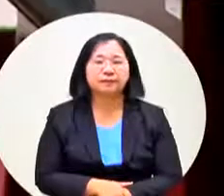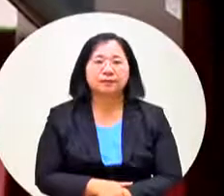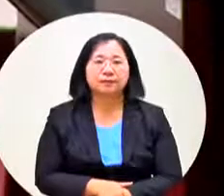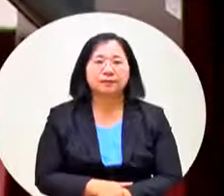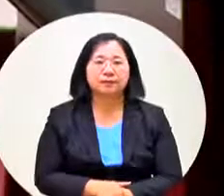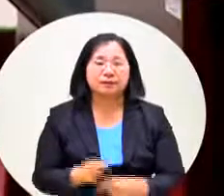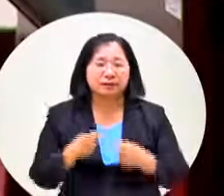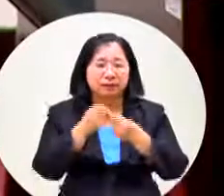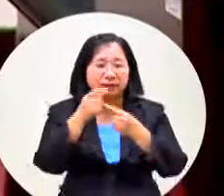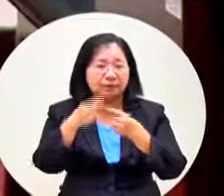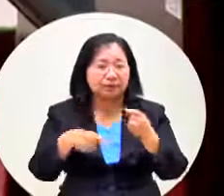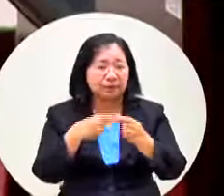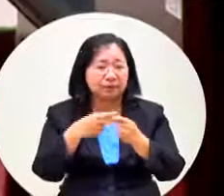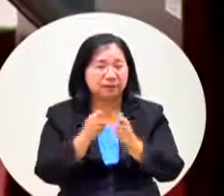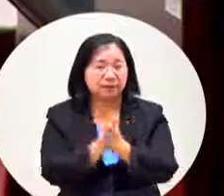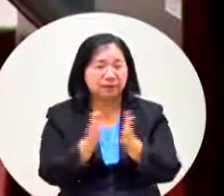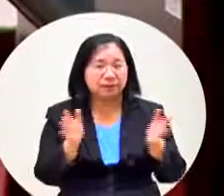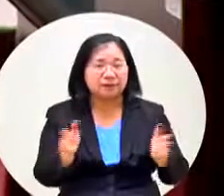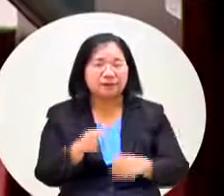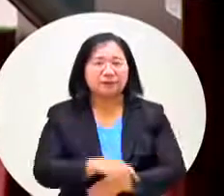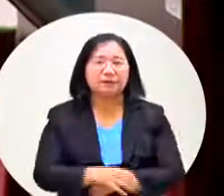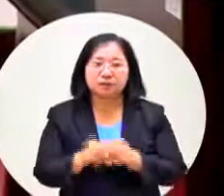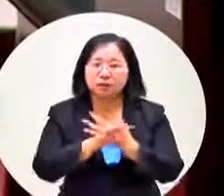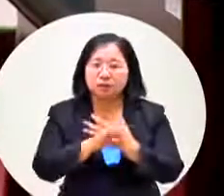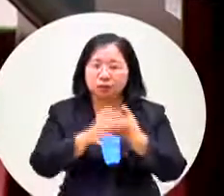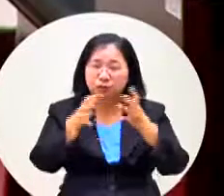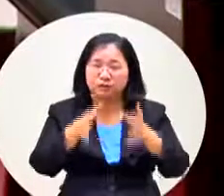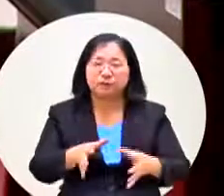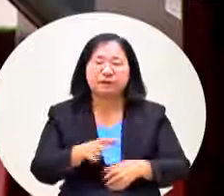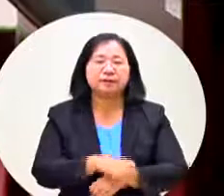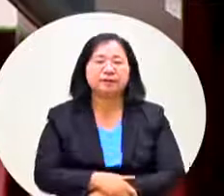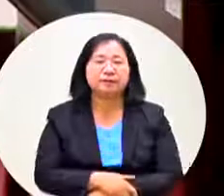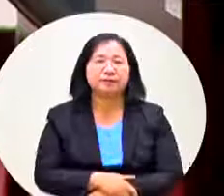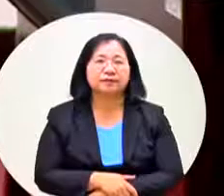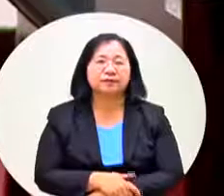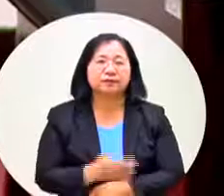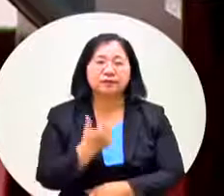长。咱农业局哈，有关咱